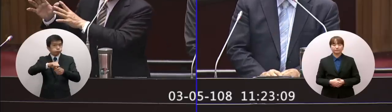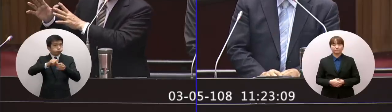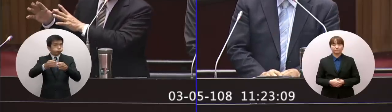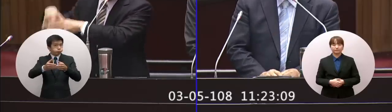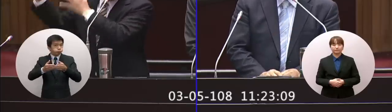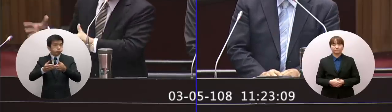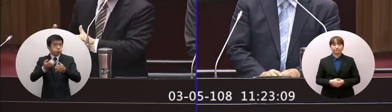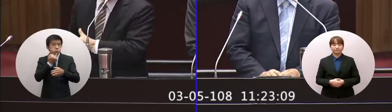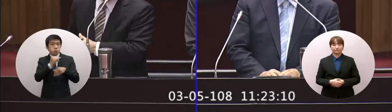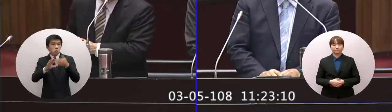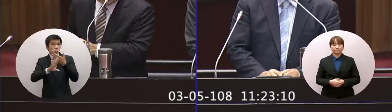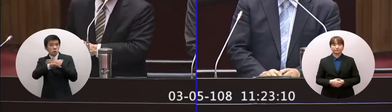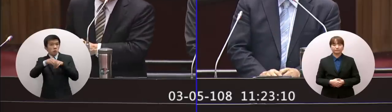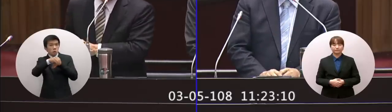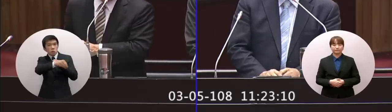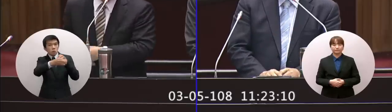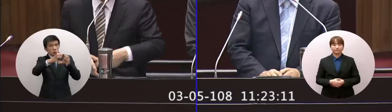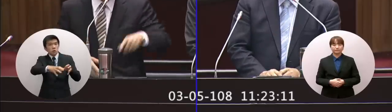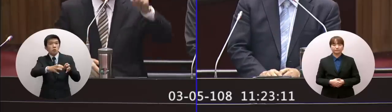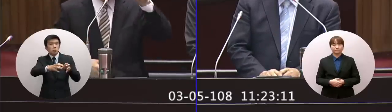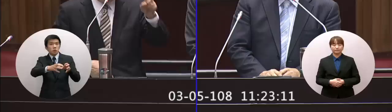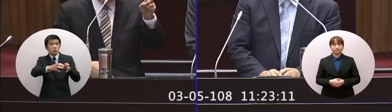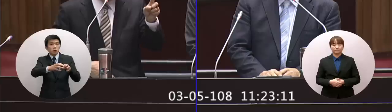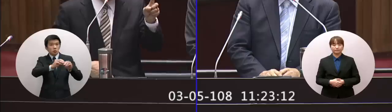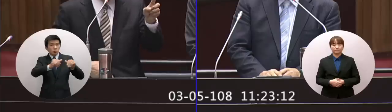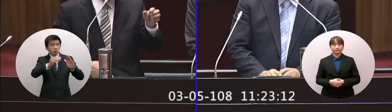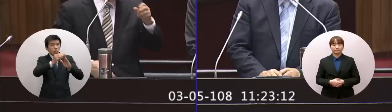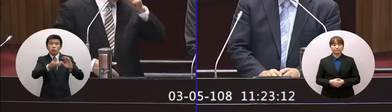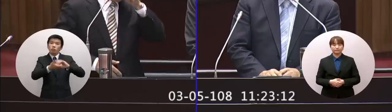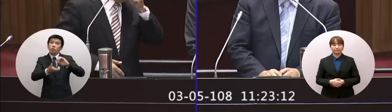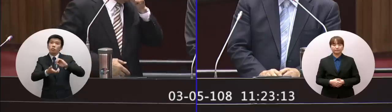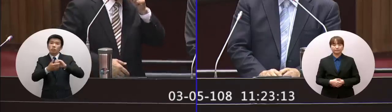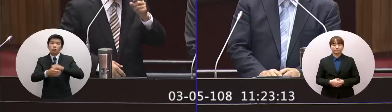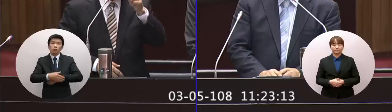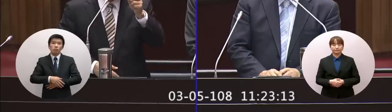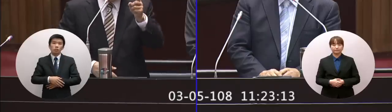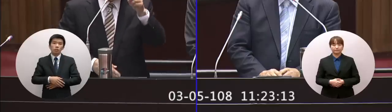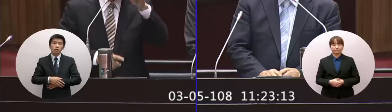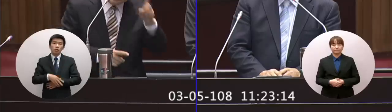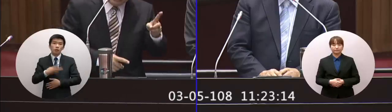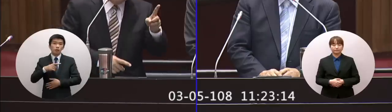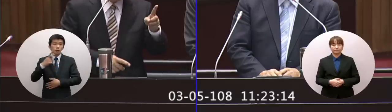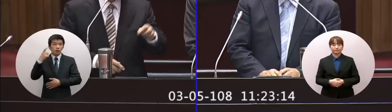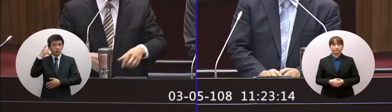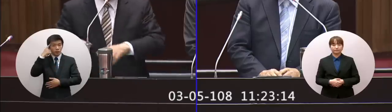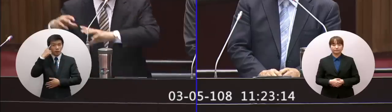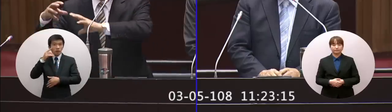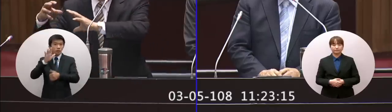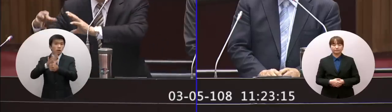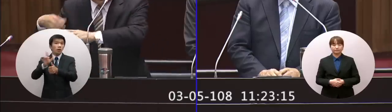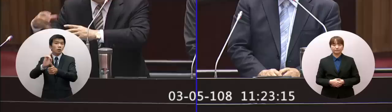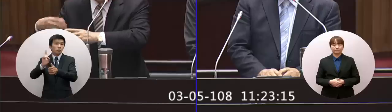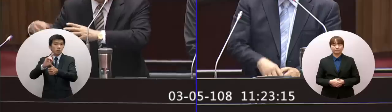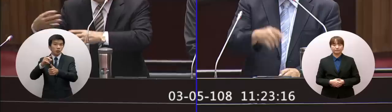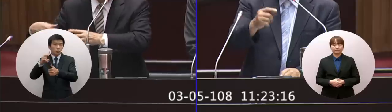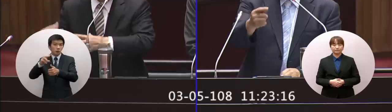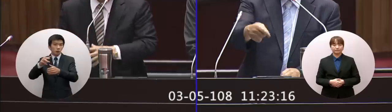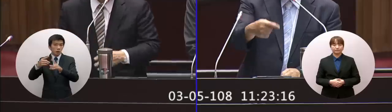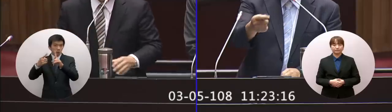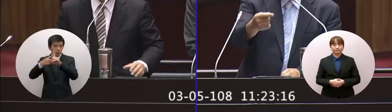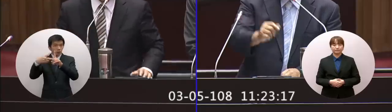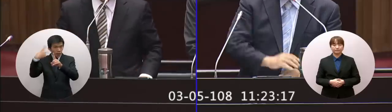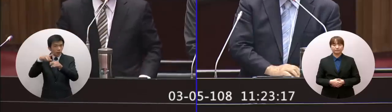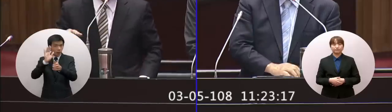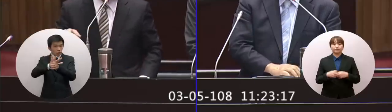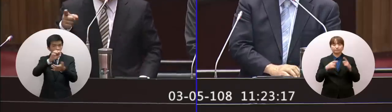不一定是另外成立一个机关了，如何增加人跟人的处理